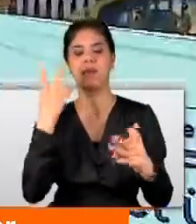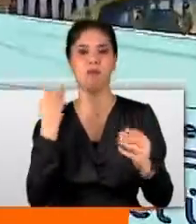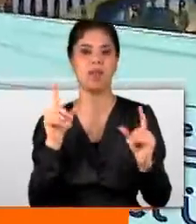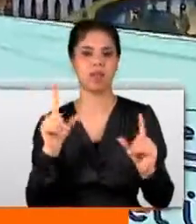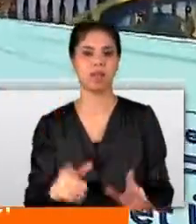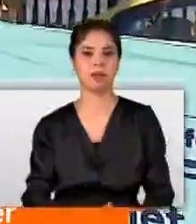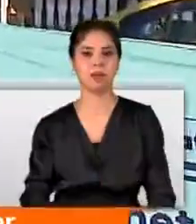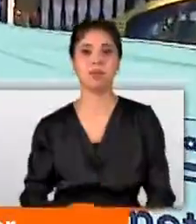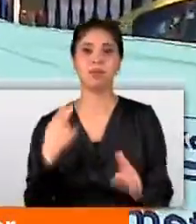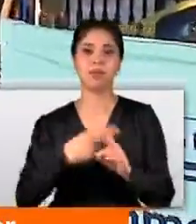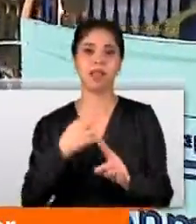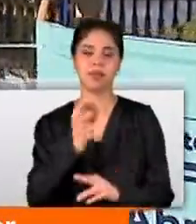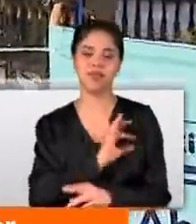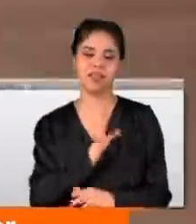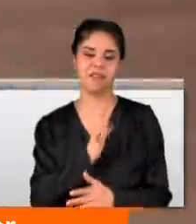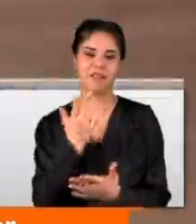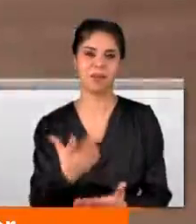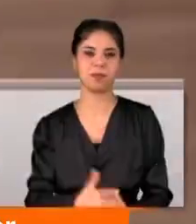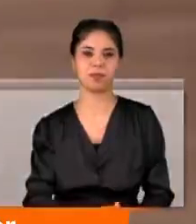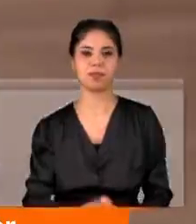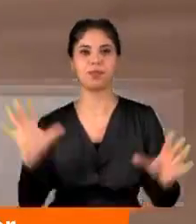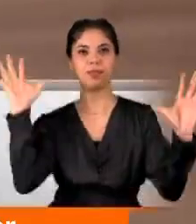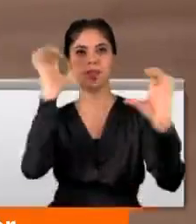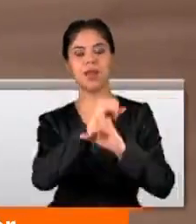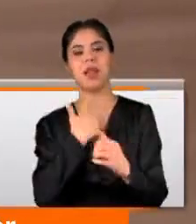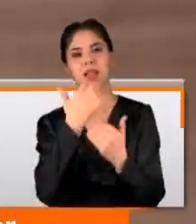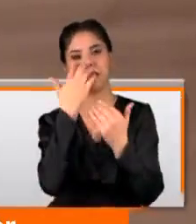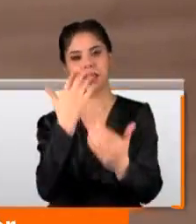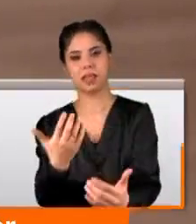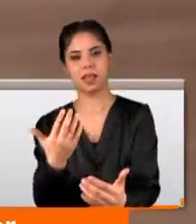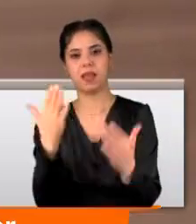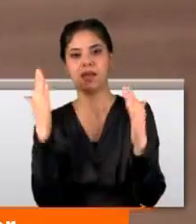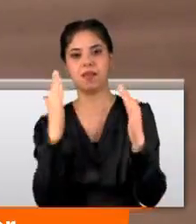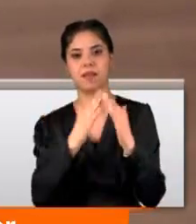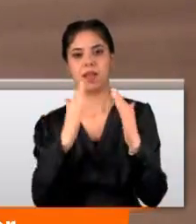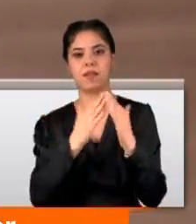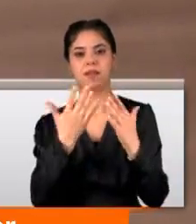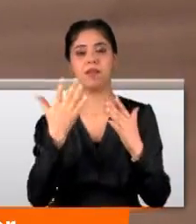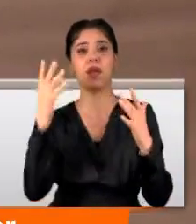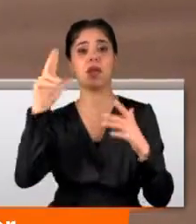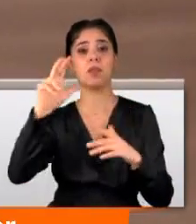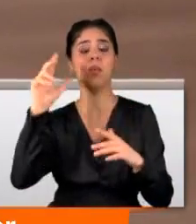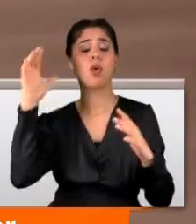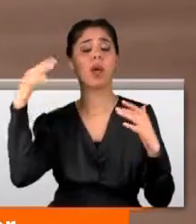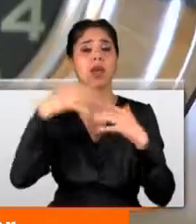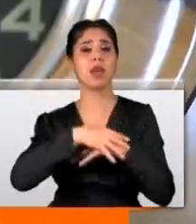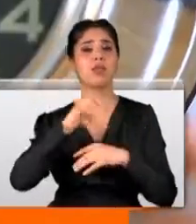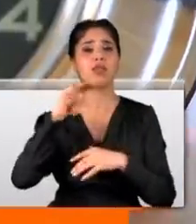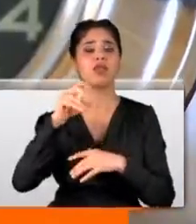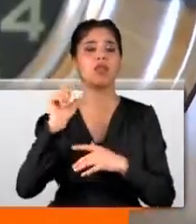gerekiyor ilk defa fayda var kesinlikle yani karanlık bir ortam öneriyoruz perilerin falanca çekilmesi lazım gece lambasını kullanılmamasını